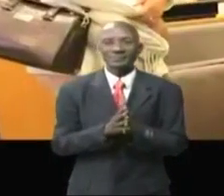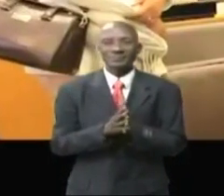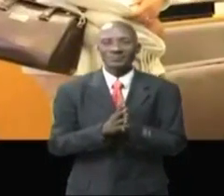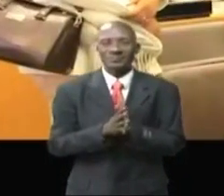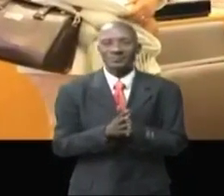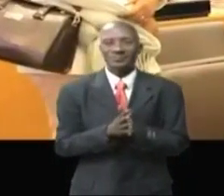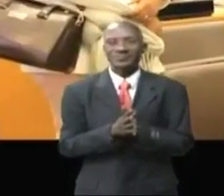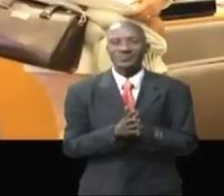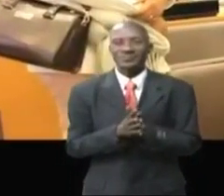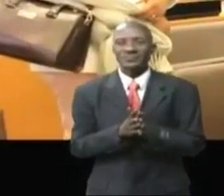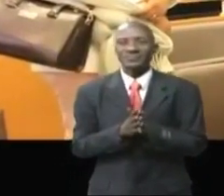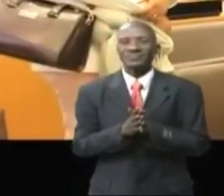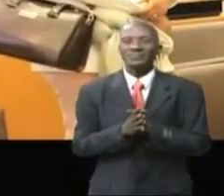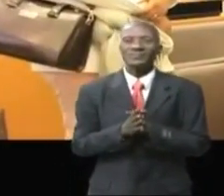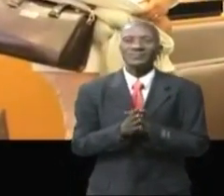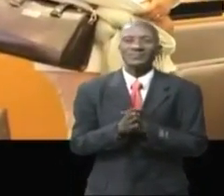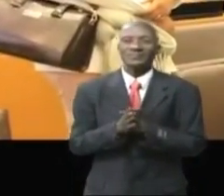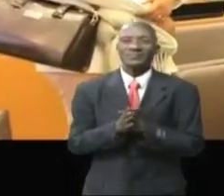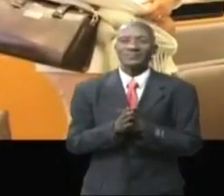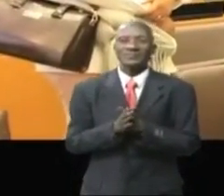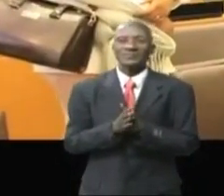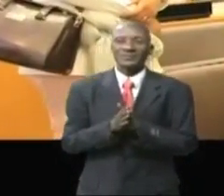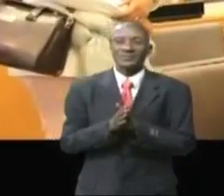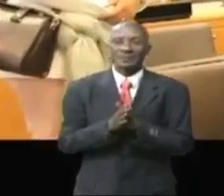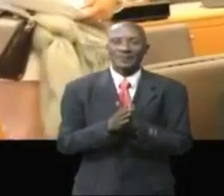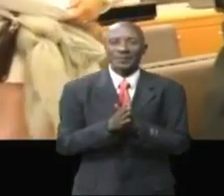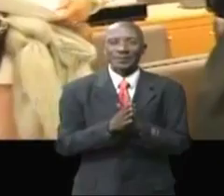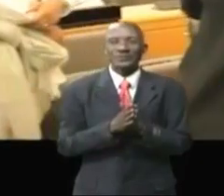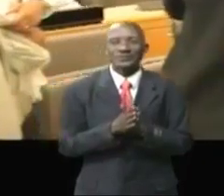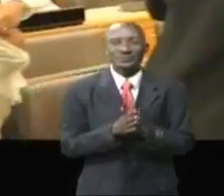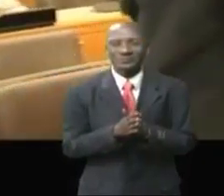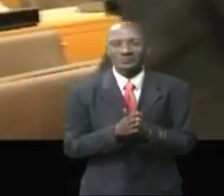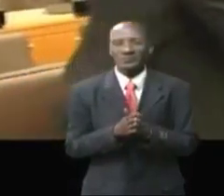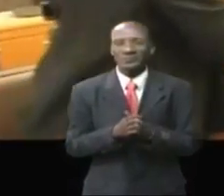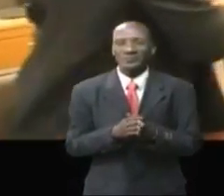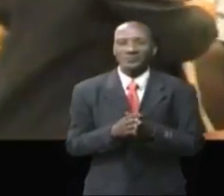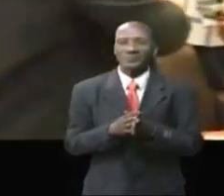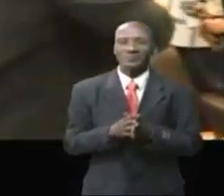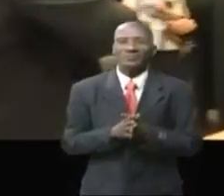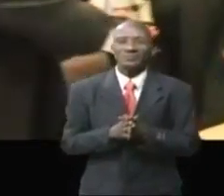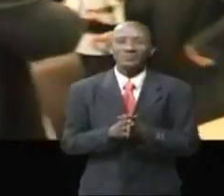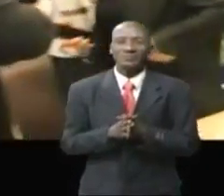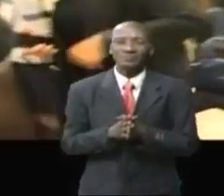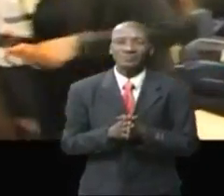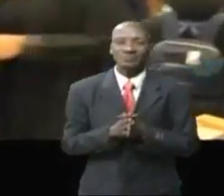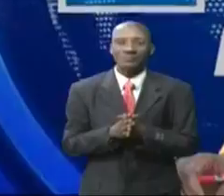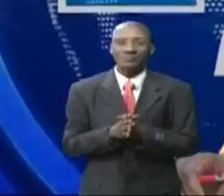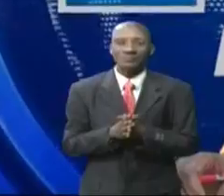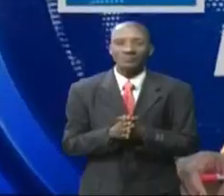national afin de ramener le seuil de couverture des ODD à 90%.